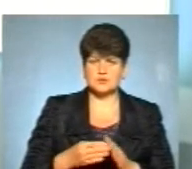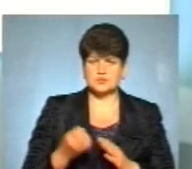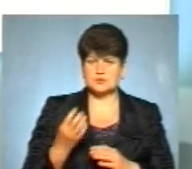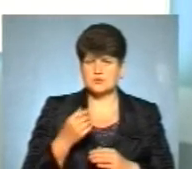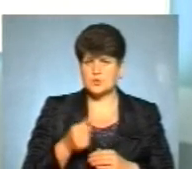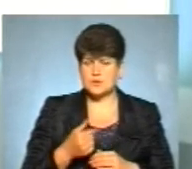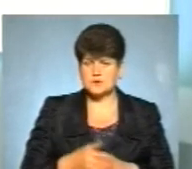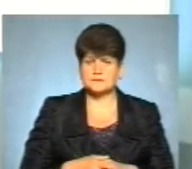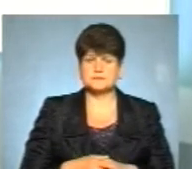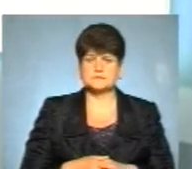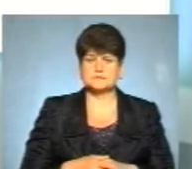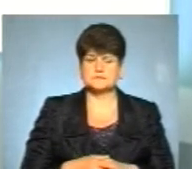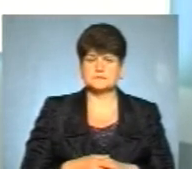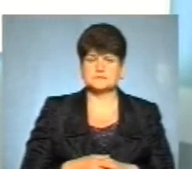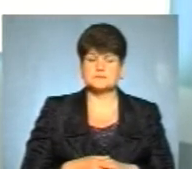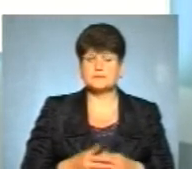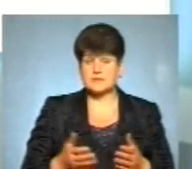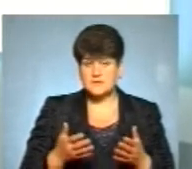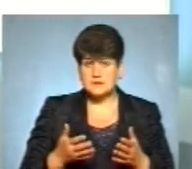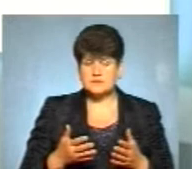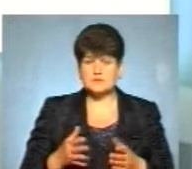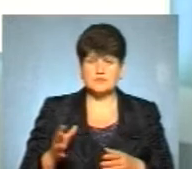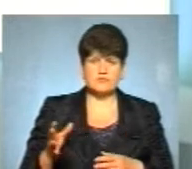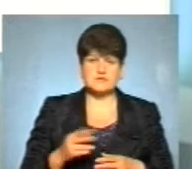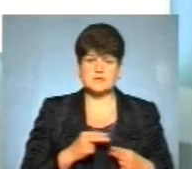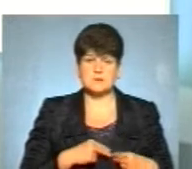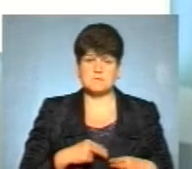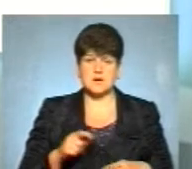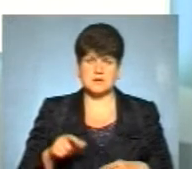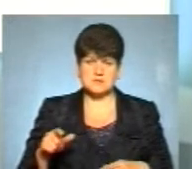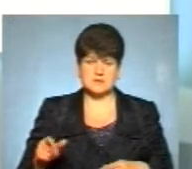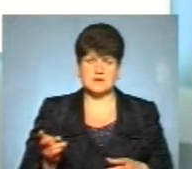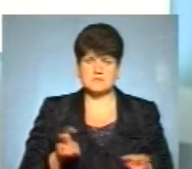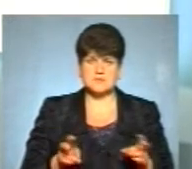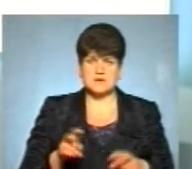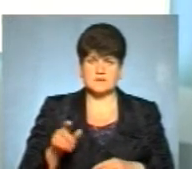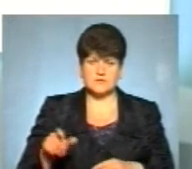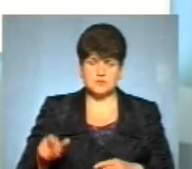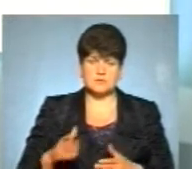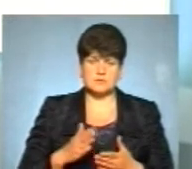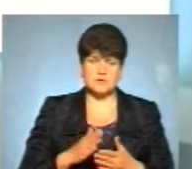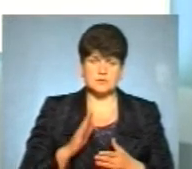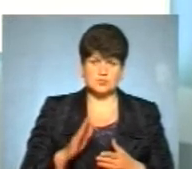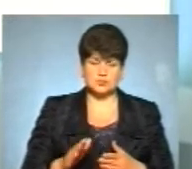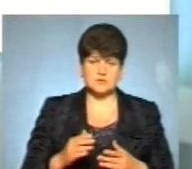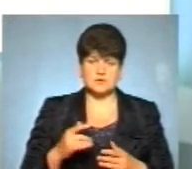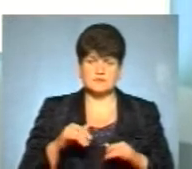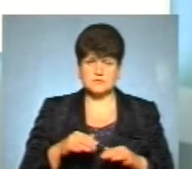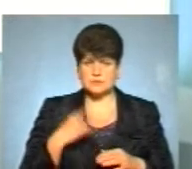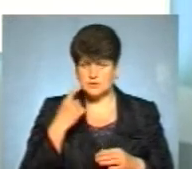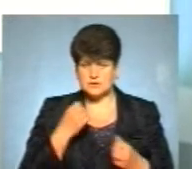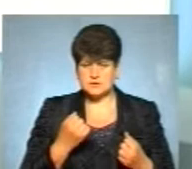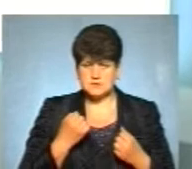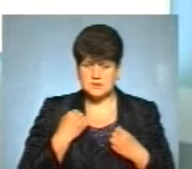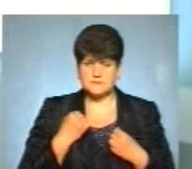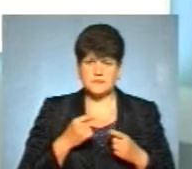14 років. Звісно, всі працівники і всі відвідувачі мають бути в засобах індивідуального захисту. Це